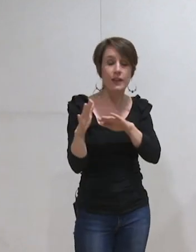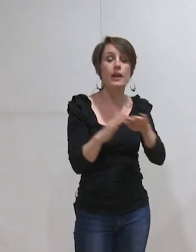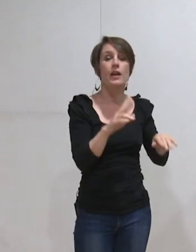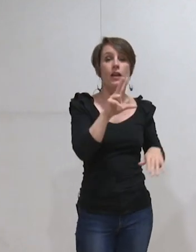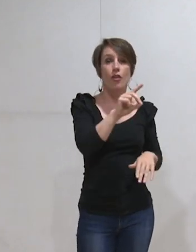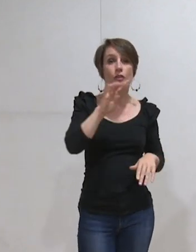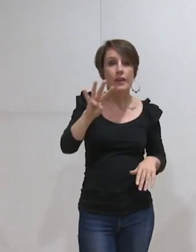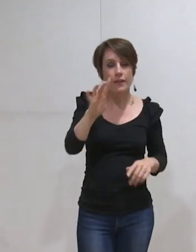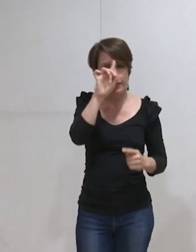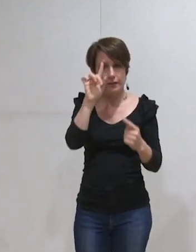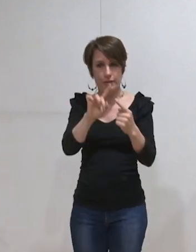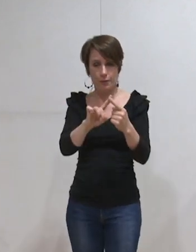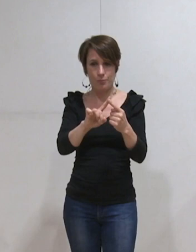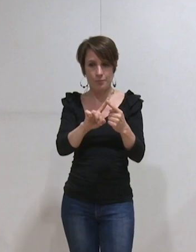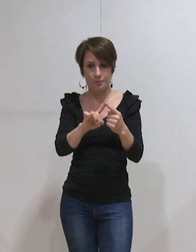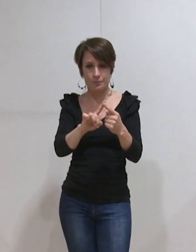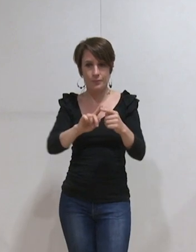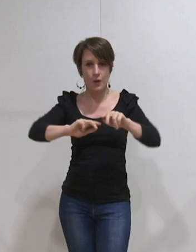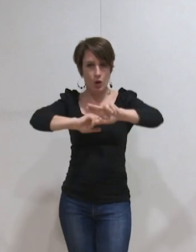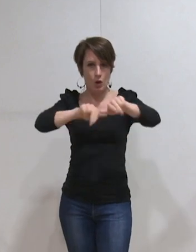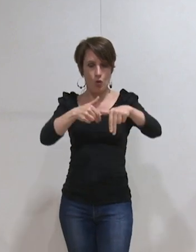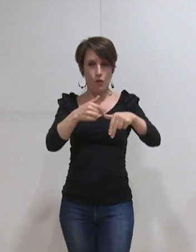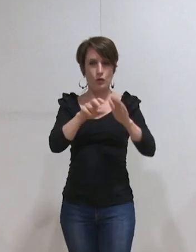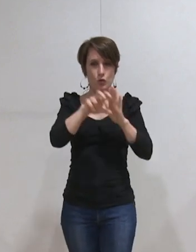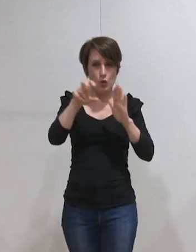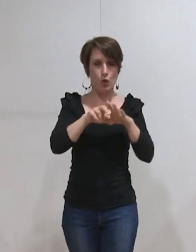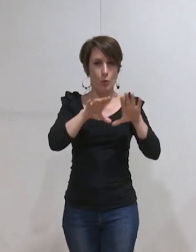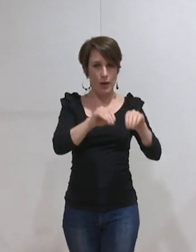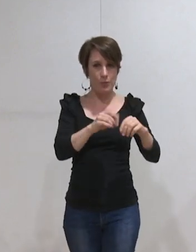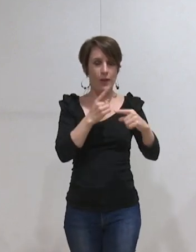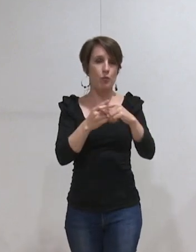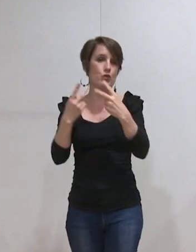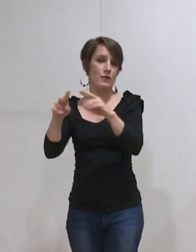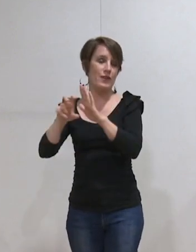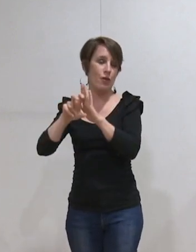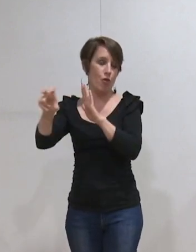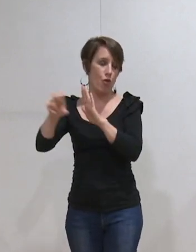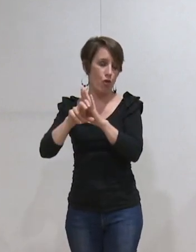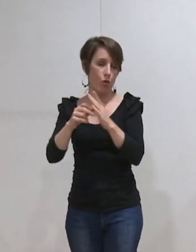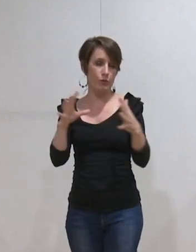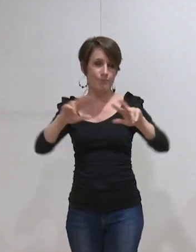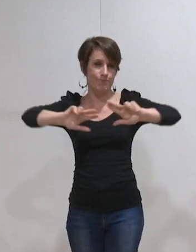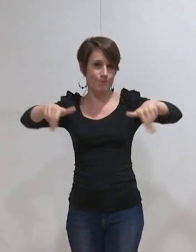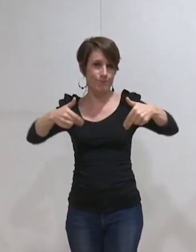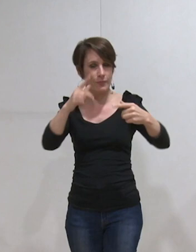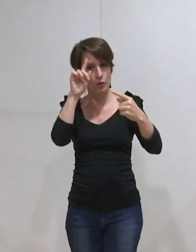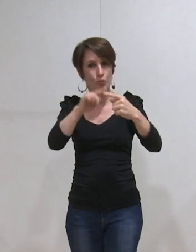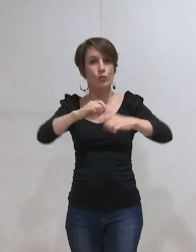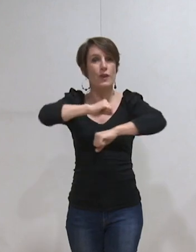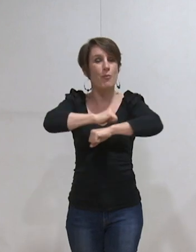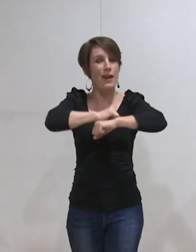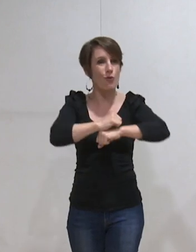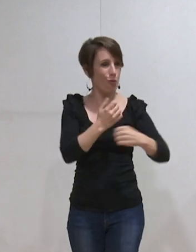34 porte sur une convention entre Grenoble habitat et la ville de Grenoble pour la décoration des